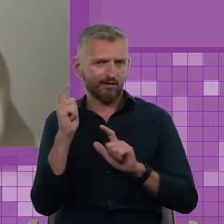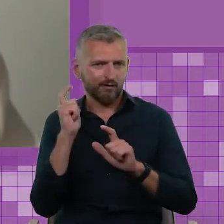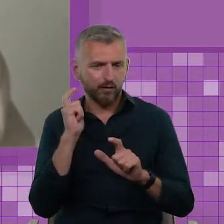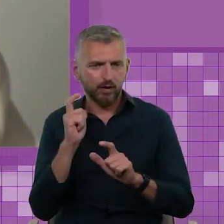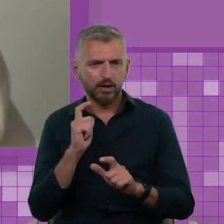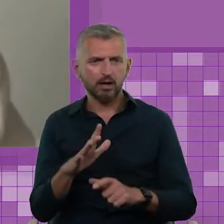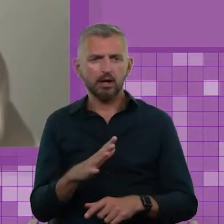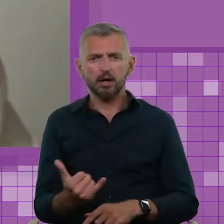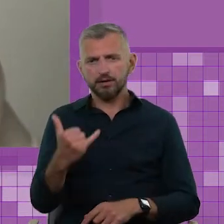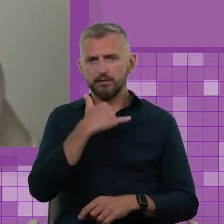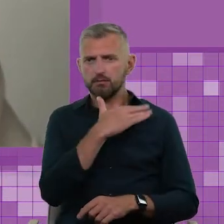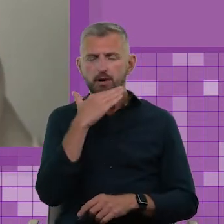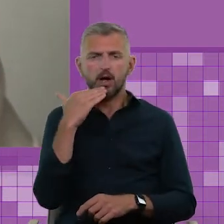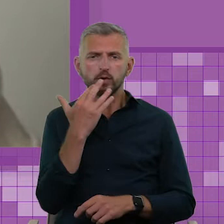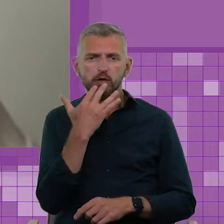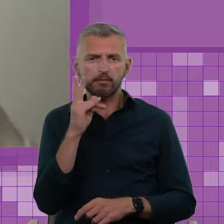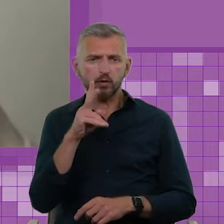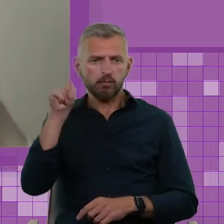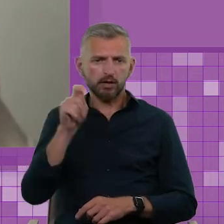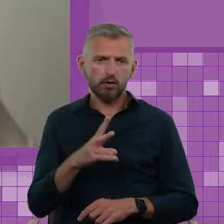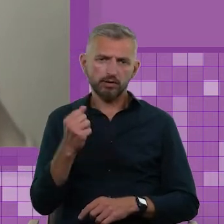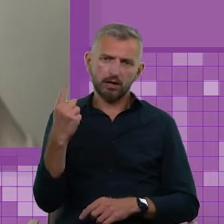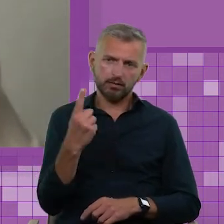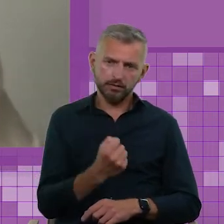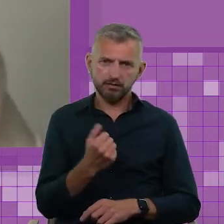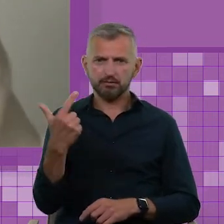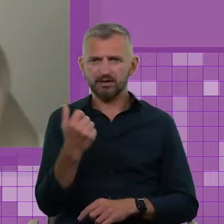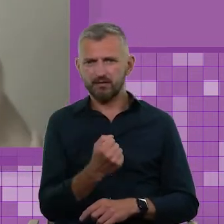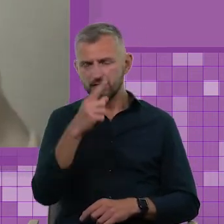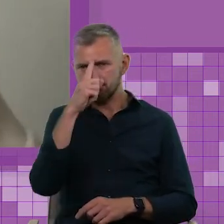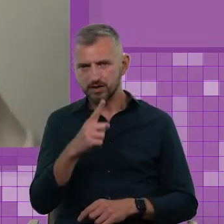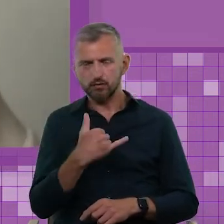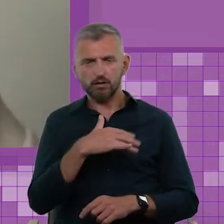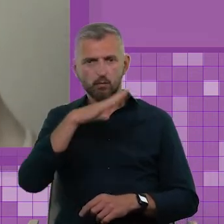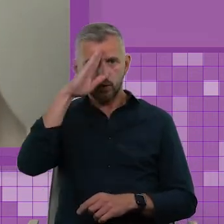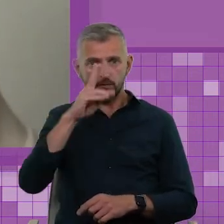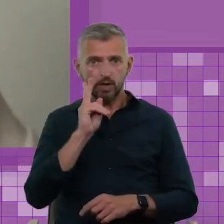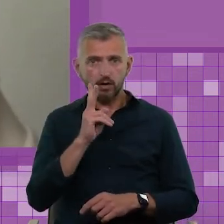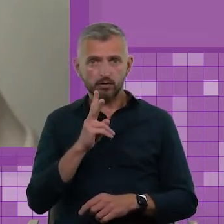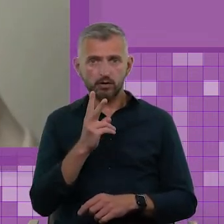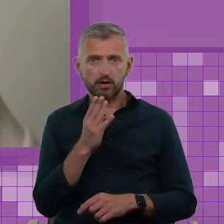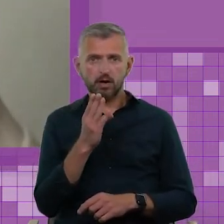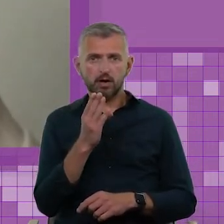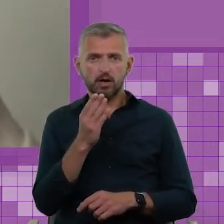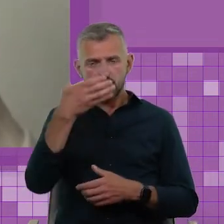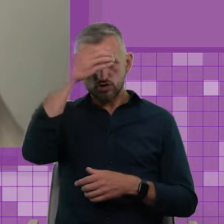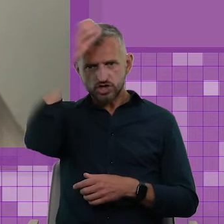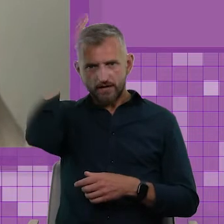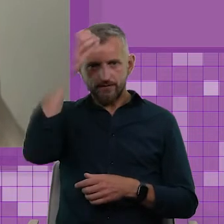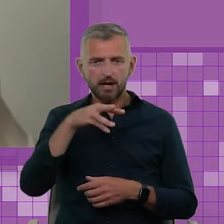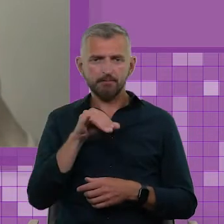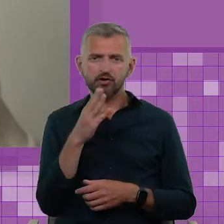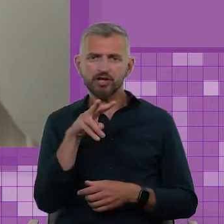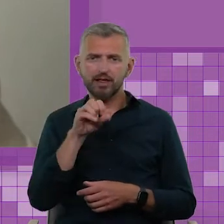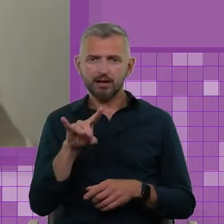приїжджають велику кількість іноземців, які приїжджають у нас на тиждень, на два, на місяць. У нас був хлопчик, який шеф мішеленівського ресторану, швейцарець,